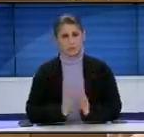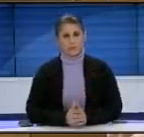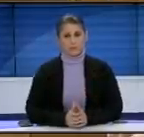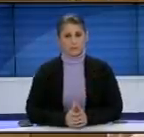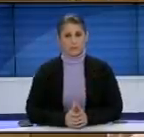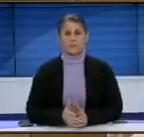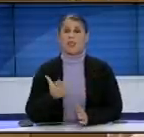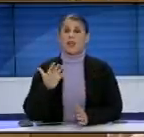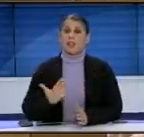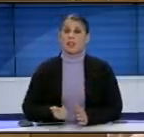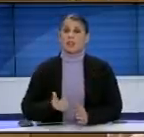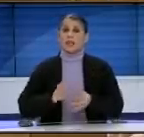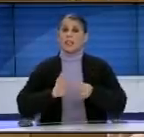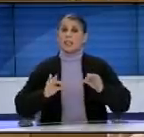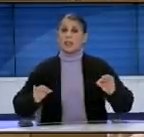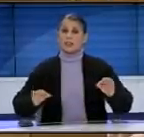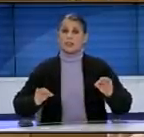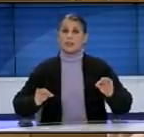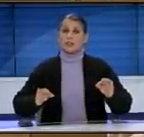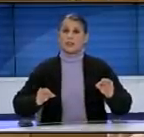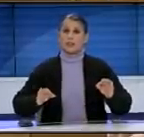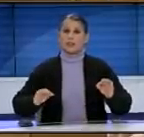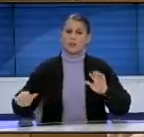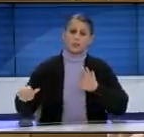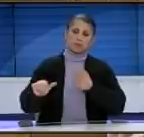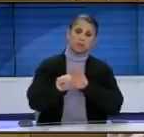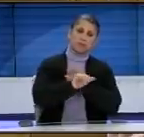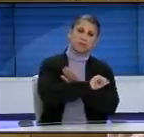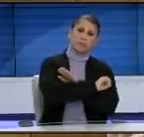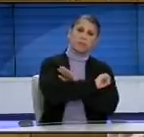και αποτελούν ιστορικό πισωγύρισμα για την Ευρώπη.